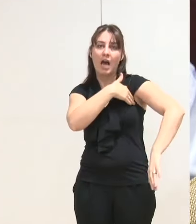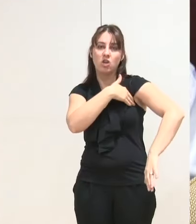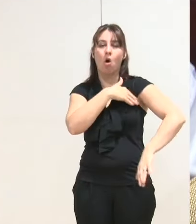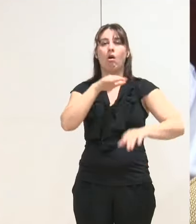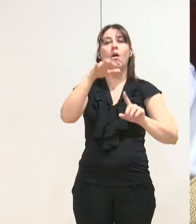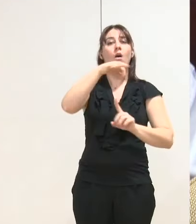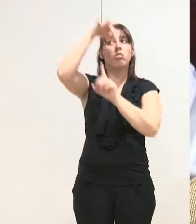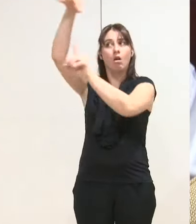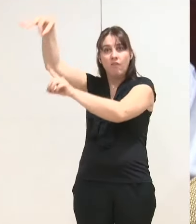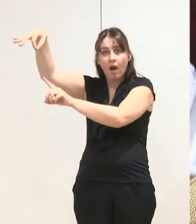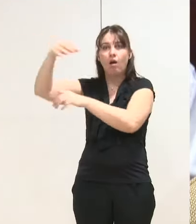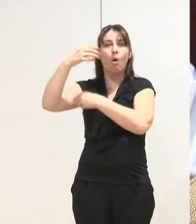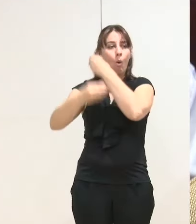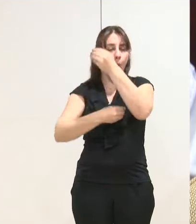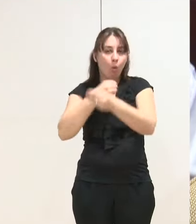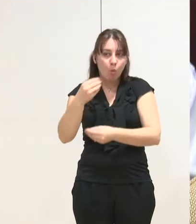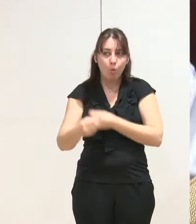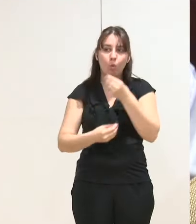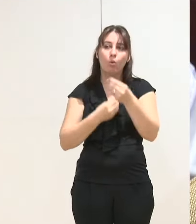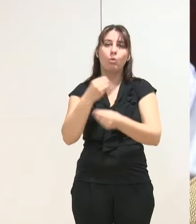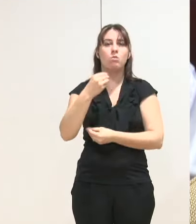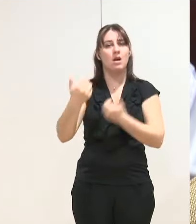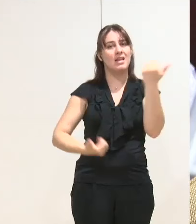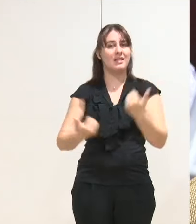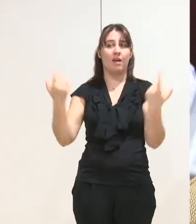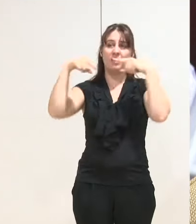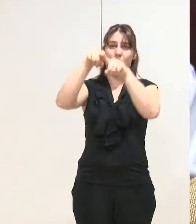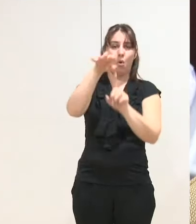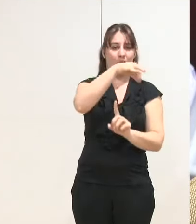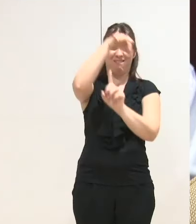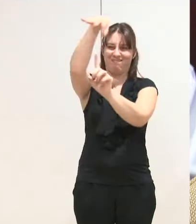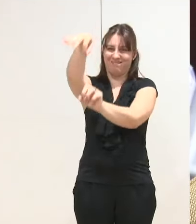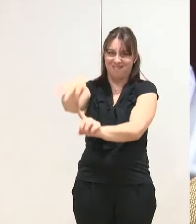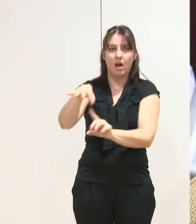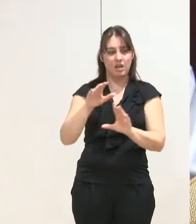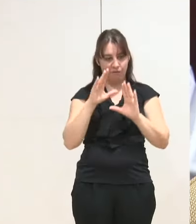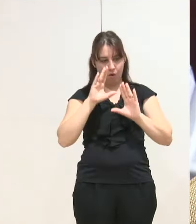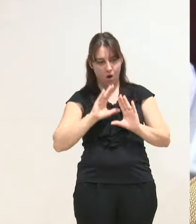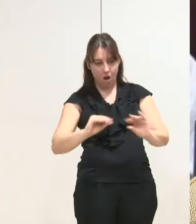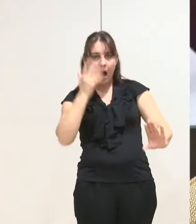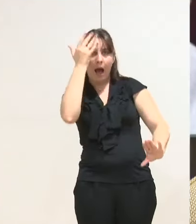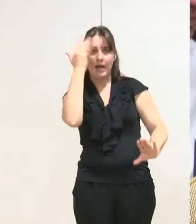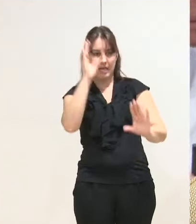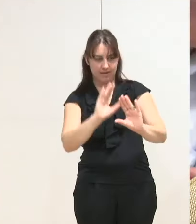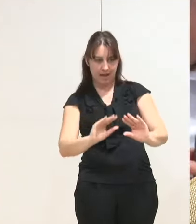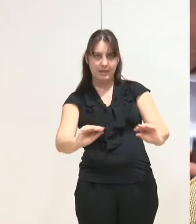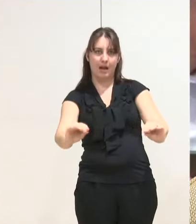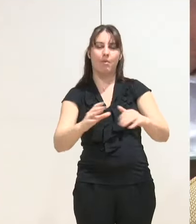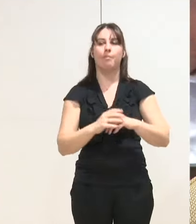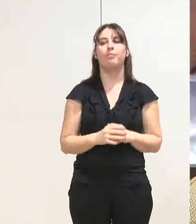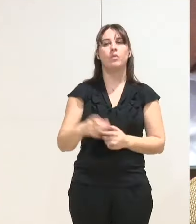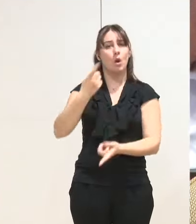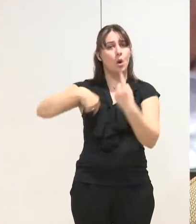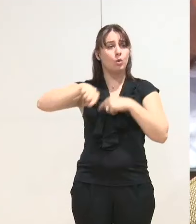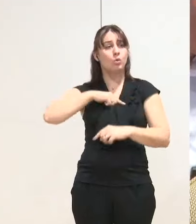transférés ou mis dans le cadre d'un service commun nous avons su aussi nous rendre disponible